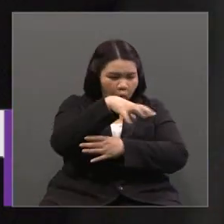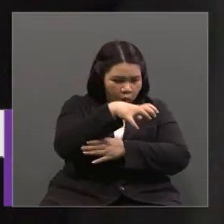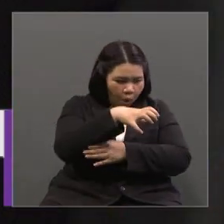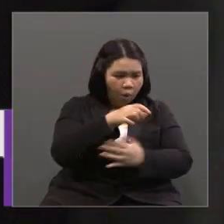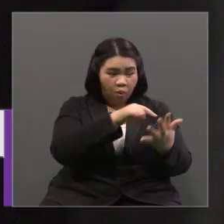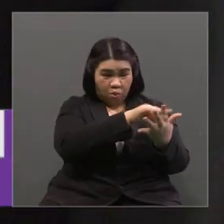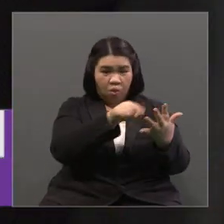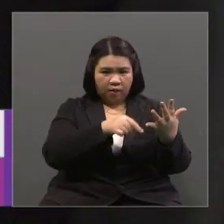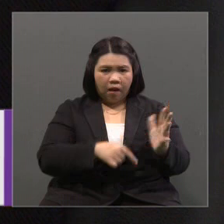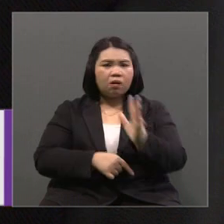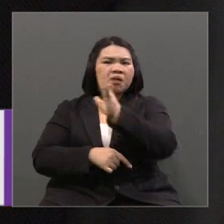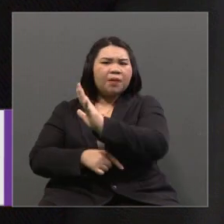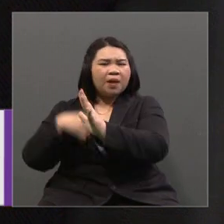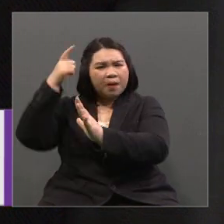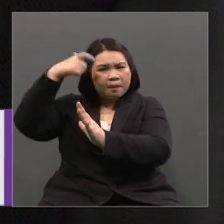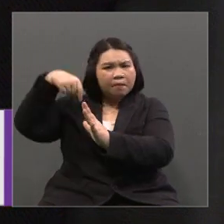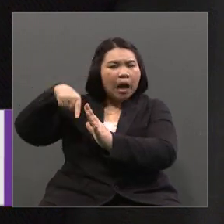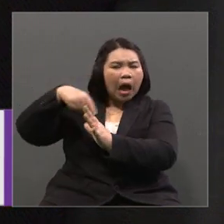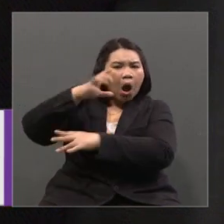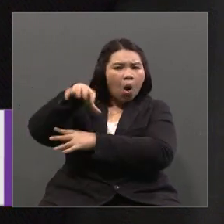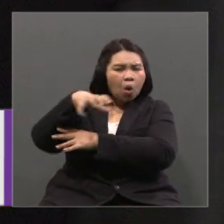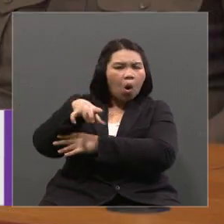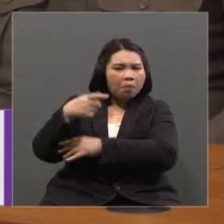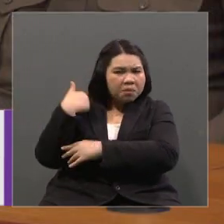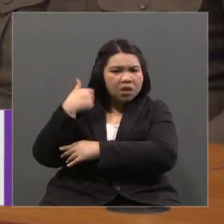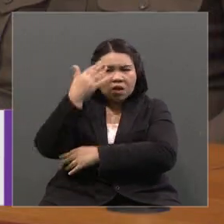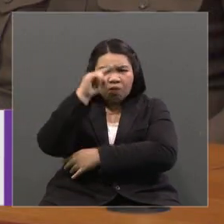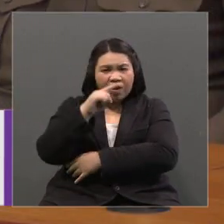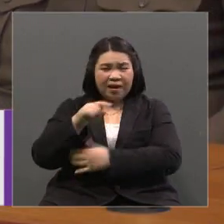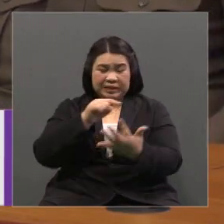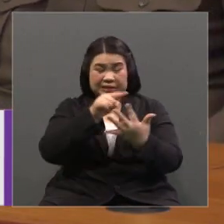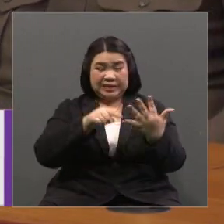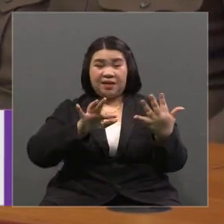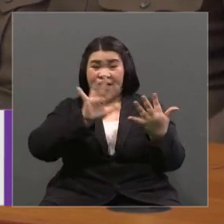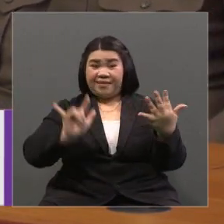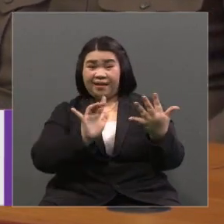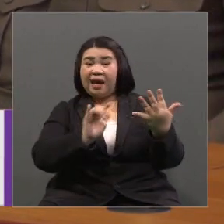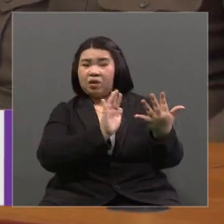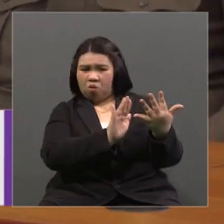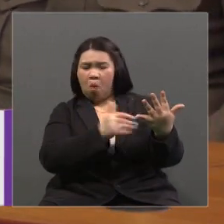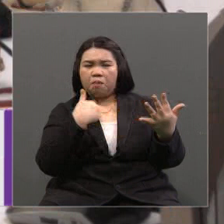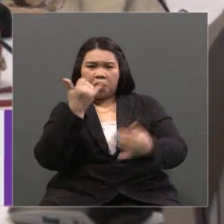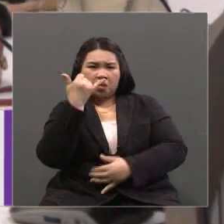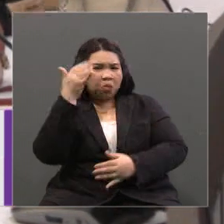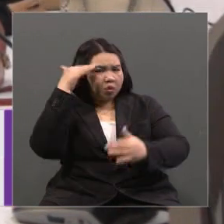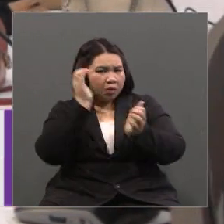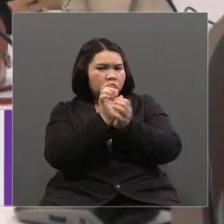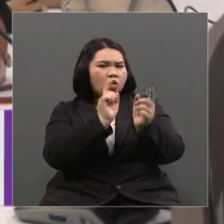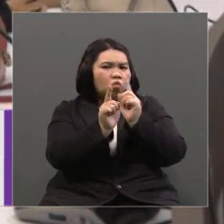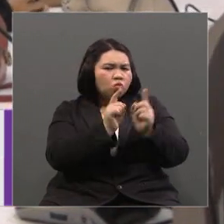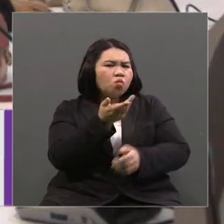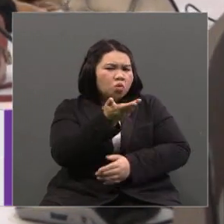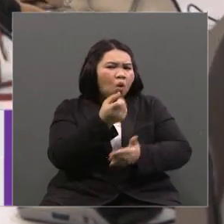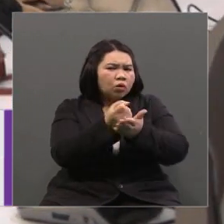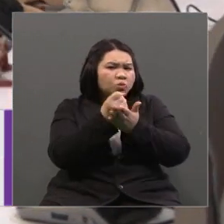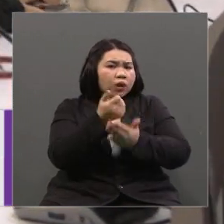ประเทศเมียนมาโดยบอกว่าหลังจากที่ญาติของผู้เสียหายเนี่ยมาร้องขอความช่วยเหลือก็ได้มีการประสานหน่วยงานที่เกี่ยวข้องเข้าให้การช่วย